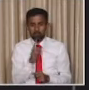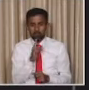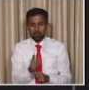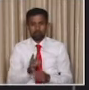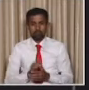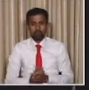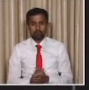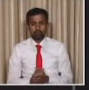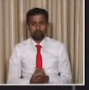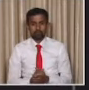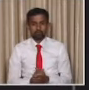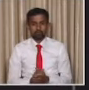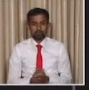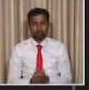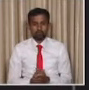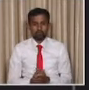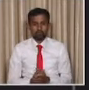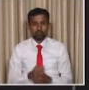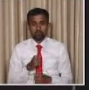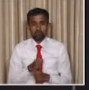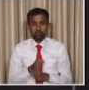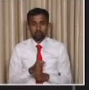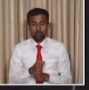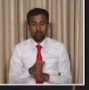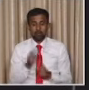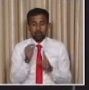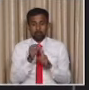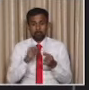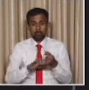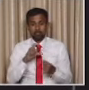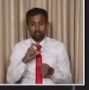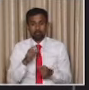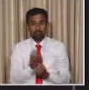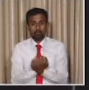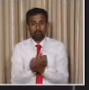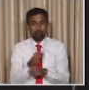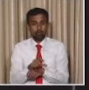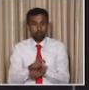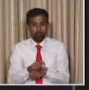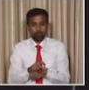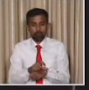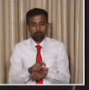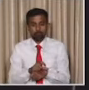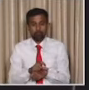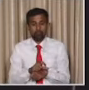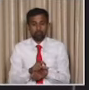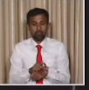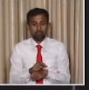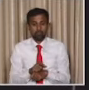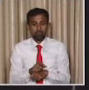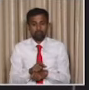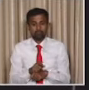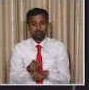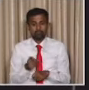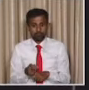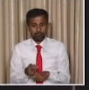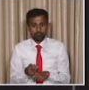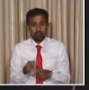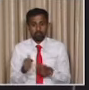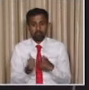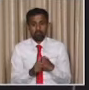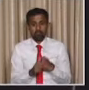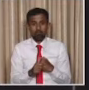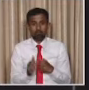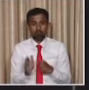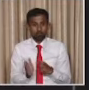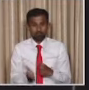විශේෂයෙන් රාජ්‍ය සේවා කොමිෂන් සභාව පොලිස් කොමිෂන් සභාව මේ කොමිෂන් සභාව අපි පිහිටුවල